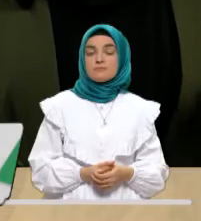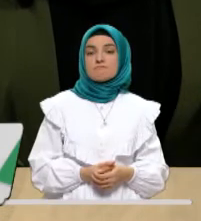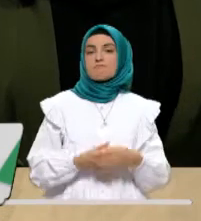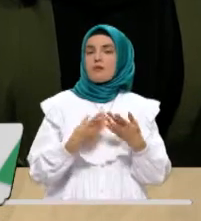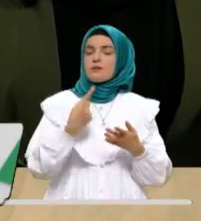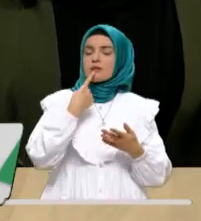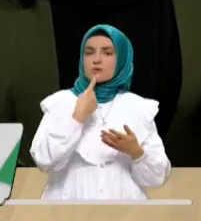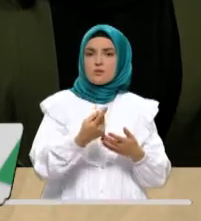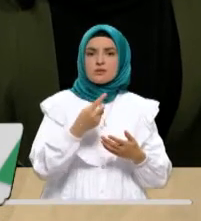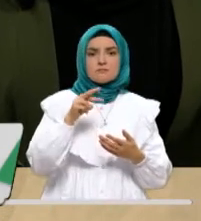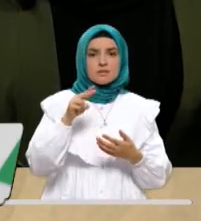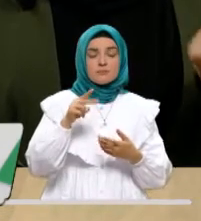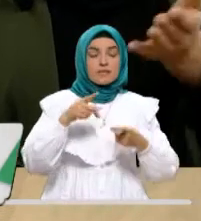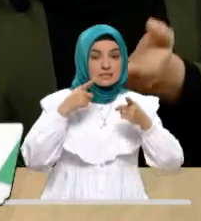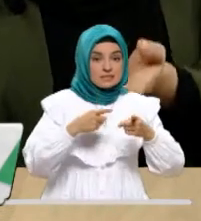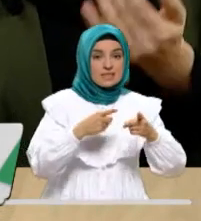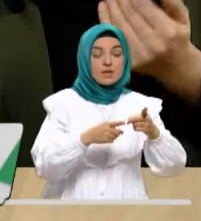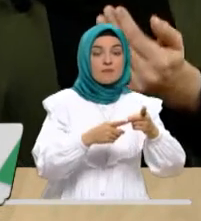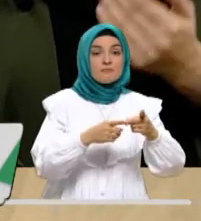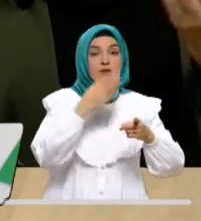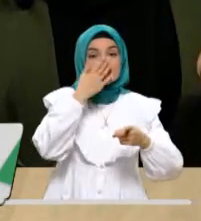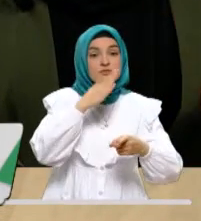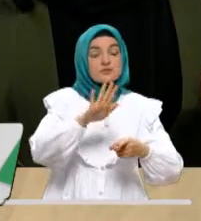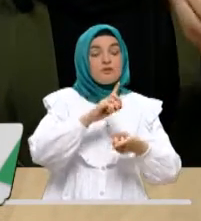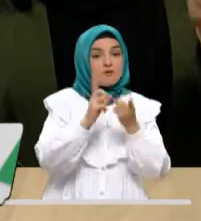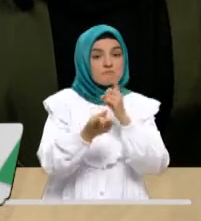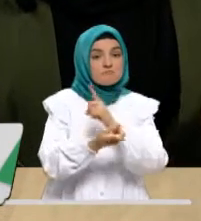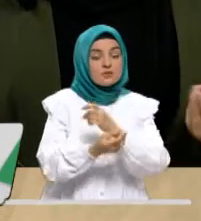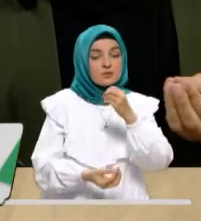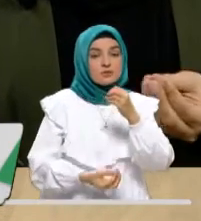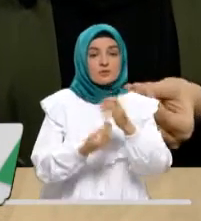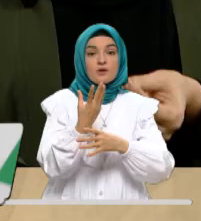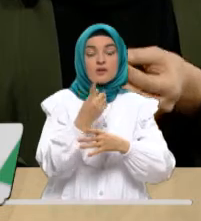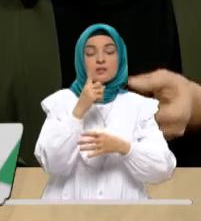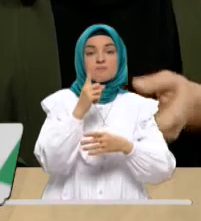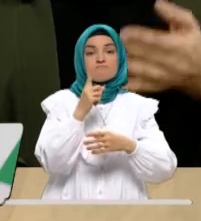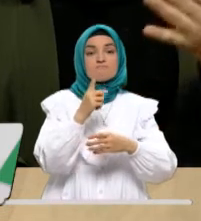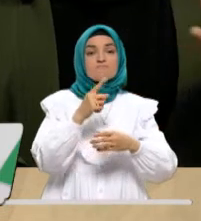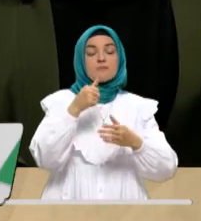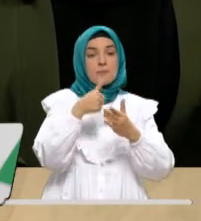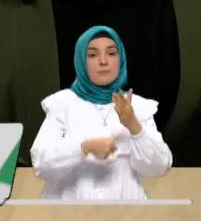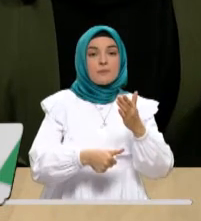belirttiğimiz belli takip ettiğiniz doğal ürün üreten firmaların yüzey temizleyicilerinden alıp